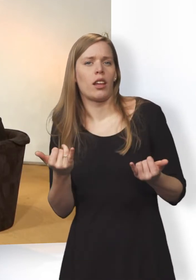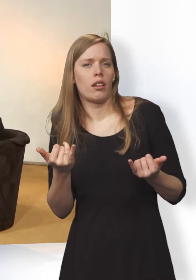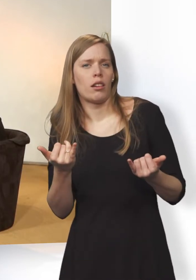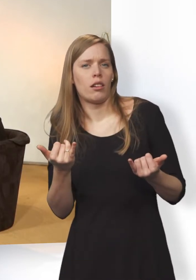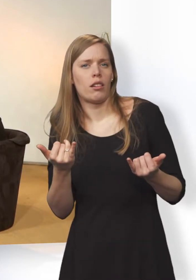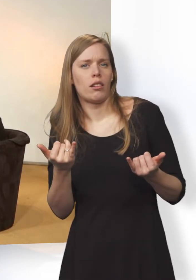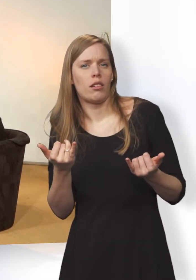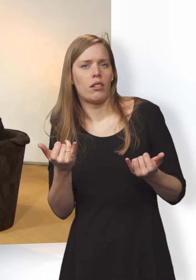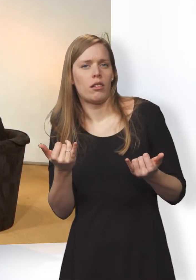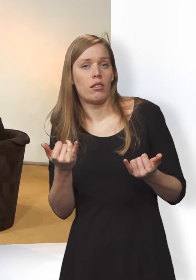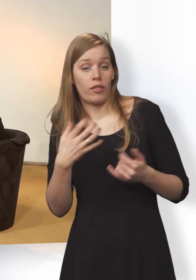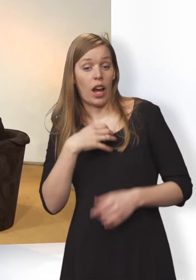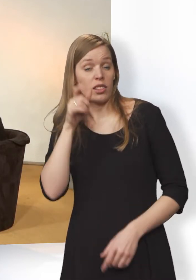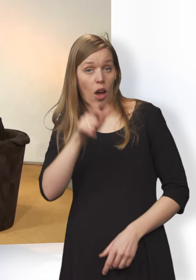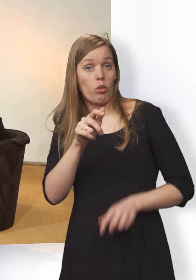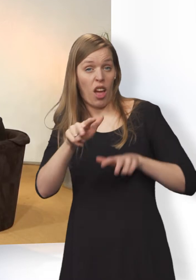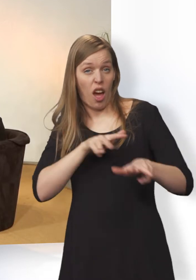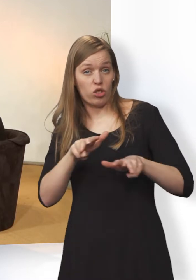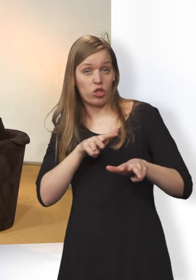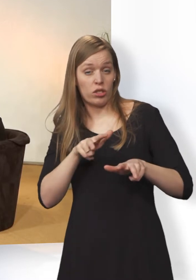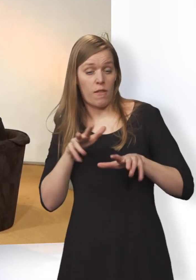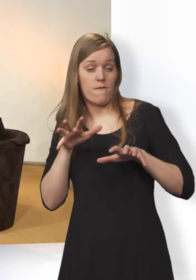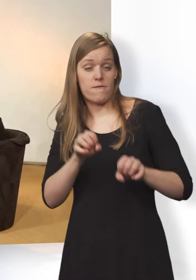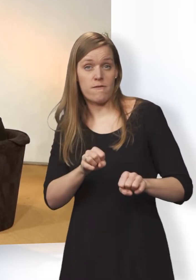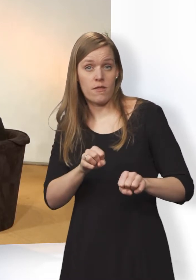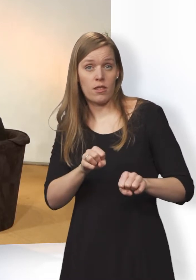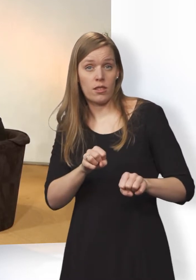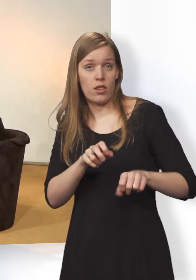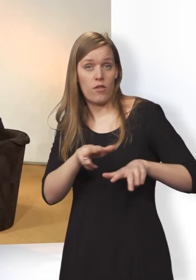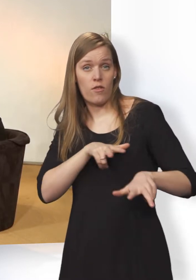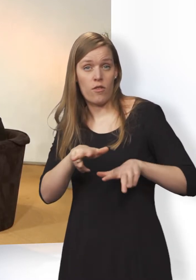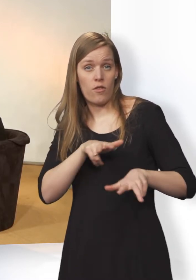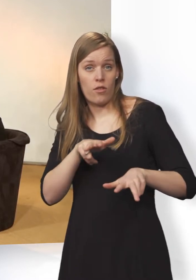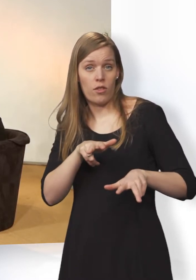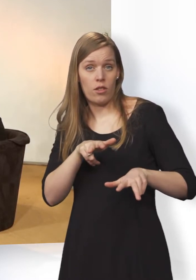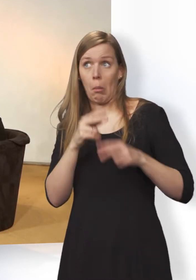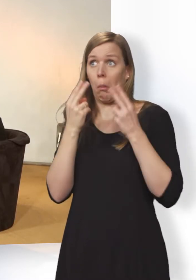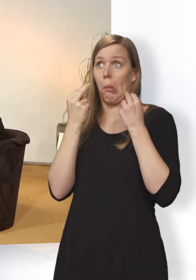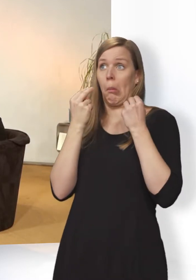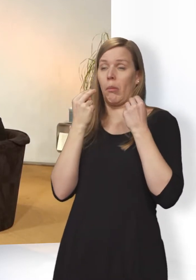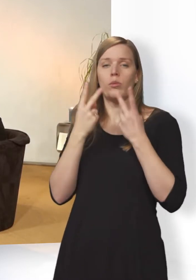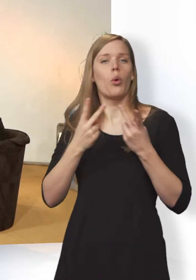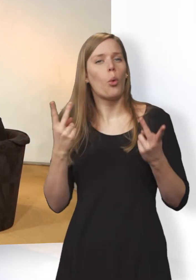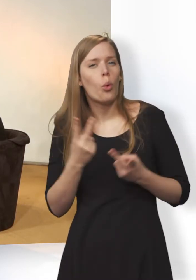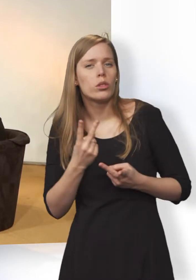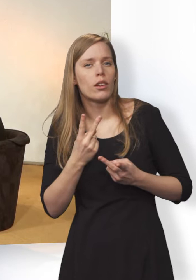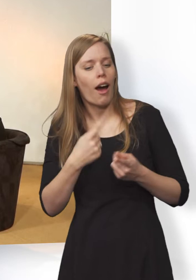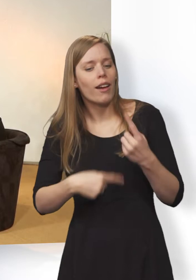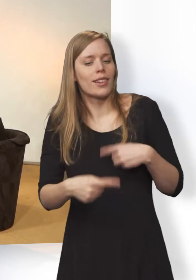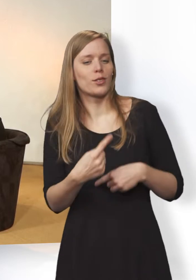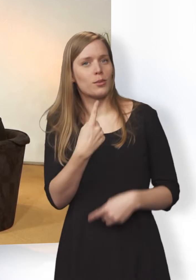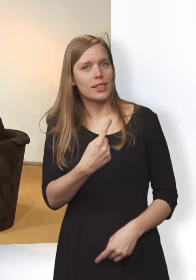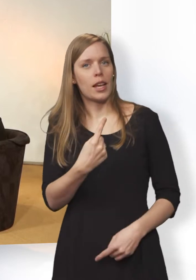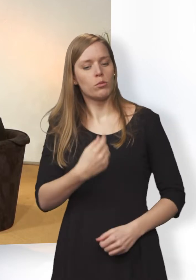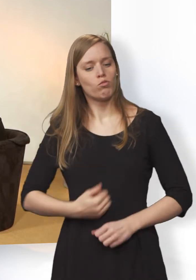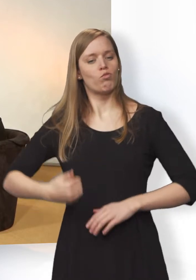du hast sie dich also reagiert sie dich oder reagierst du